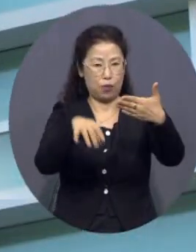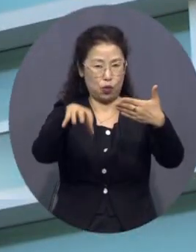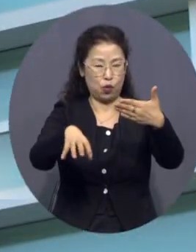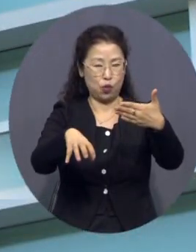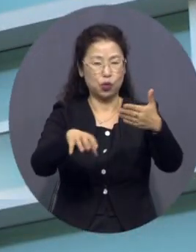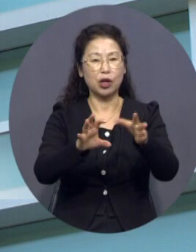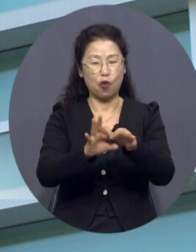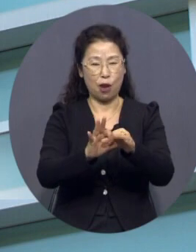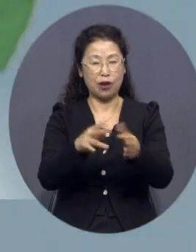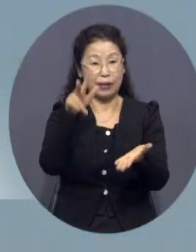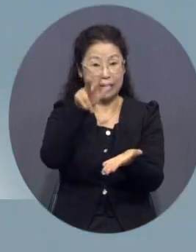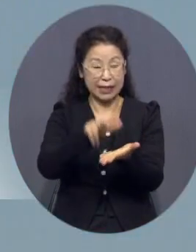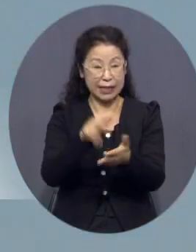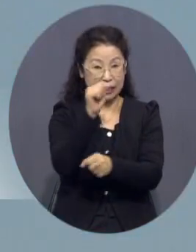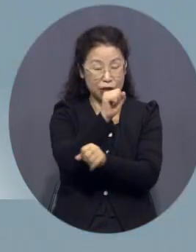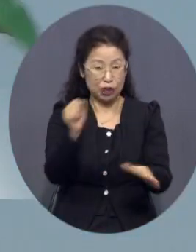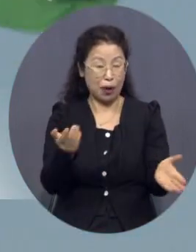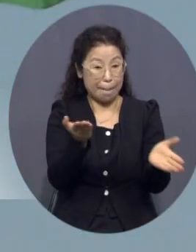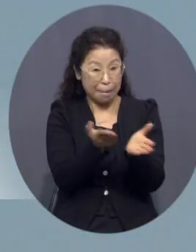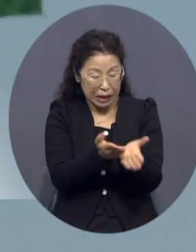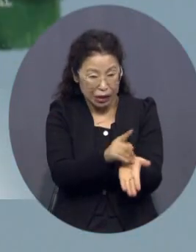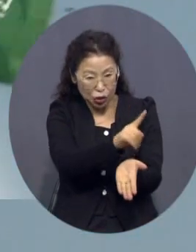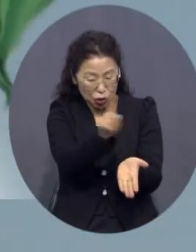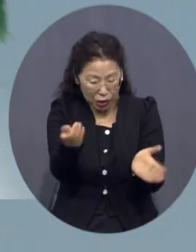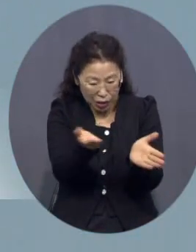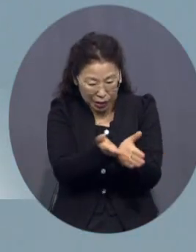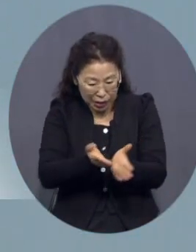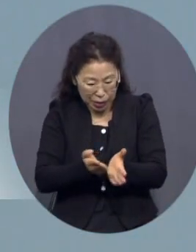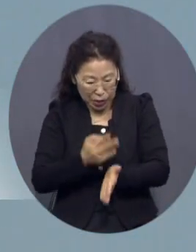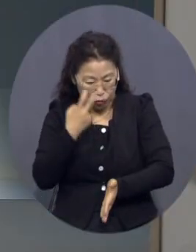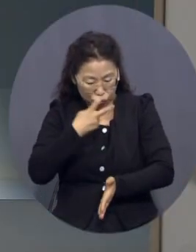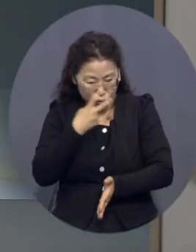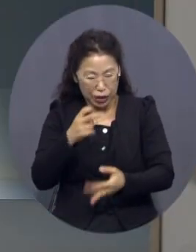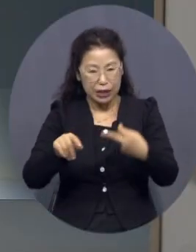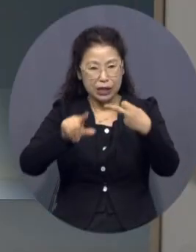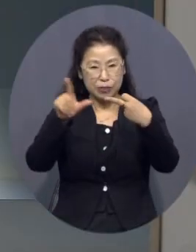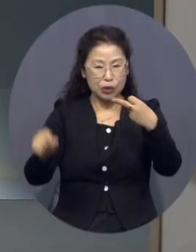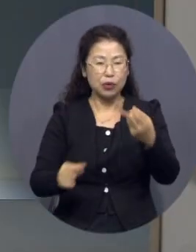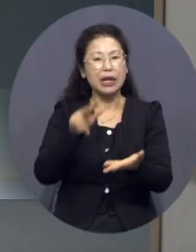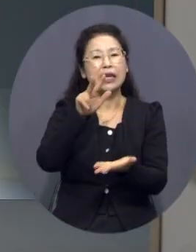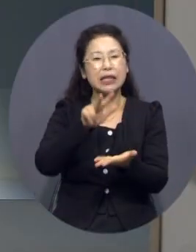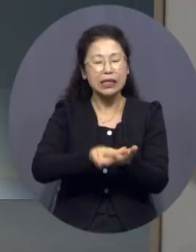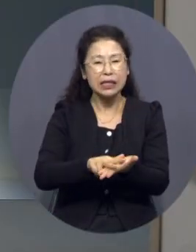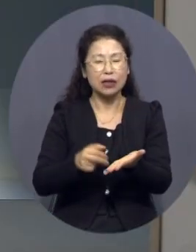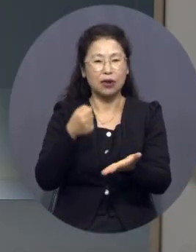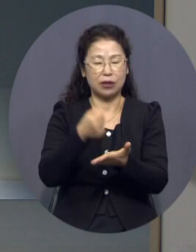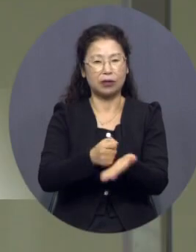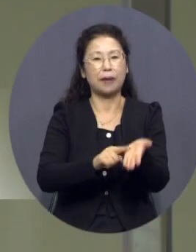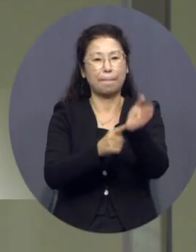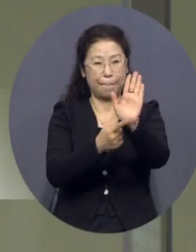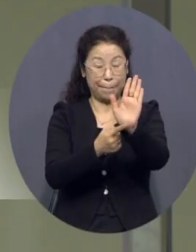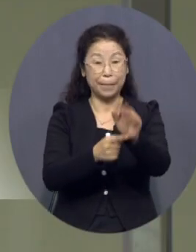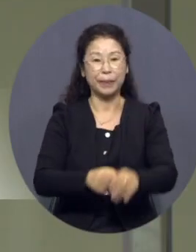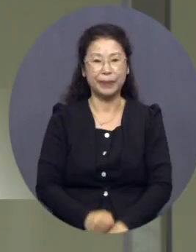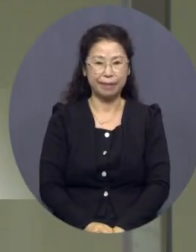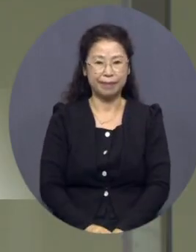대해 지정기준 충족 여부 등을 평가해 오는 12월에 지정기관을 최종 발표할